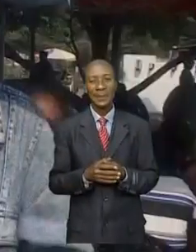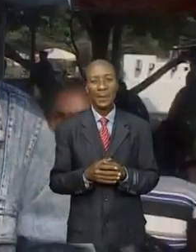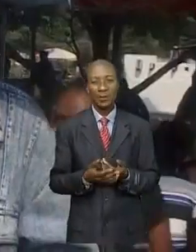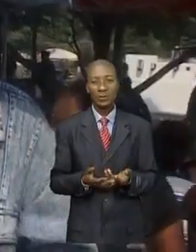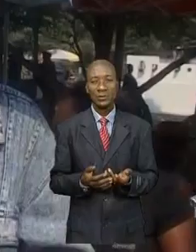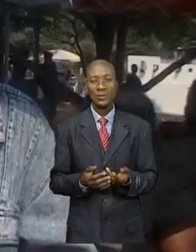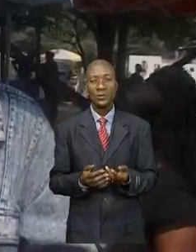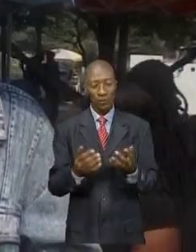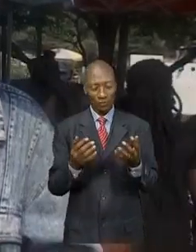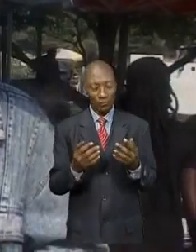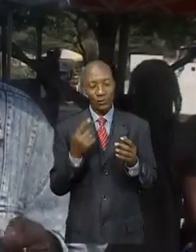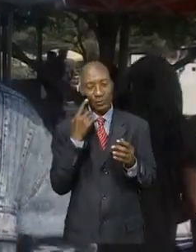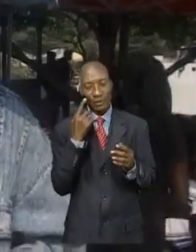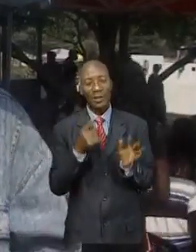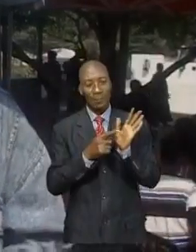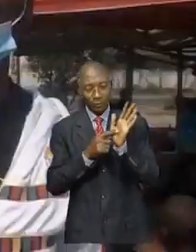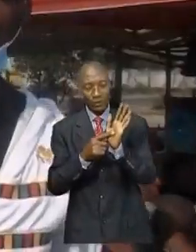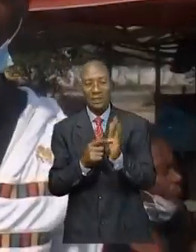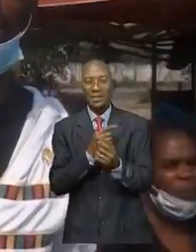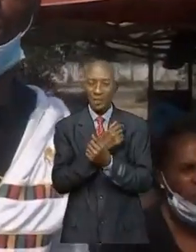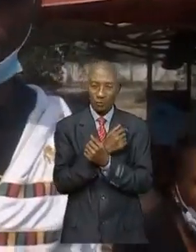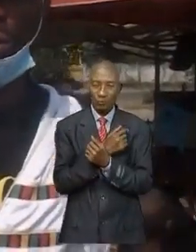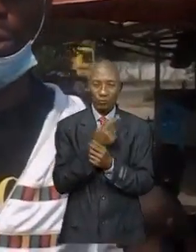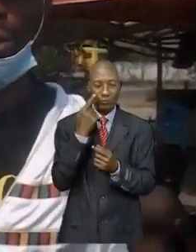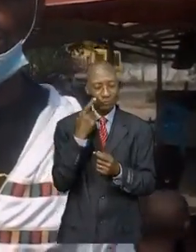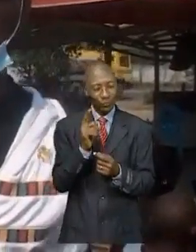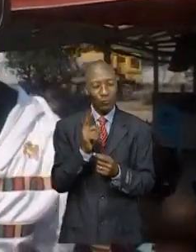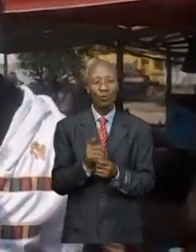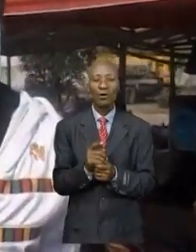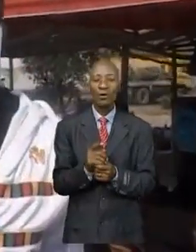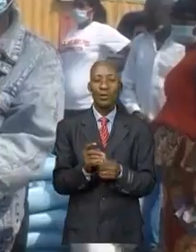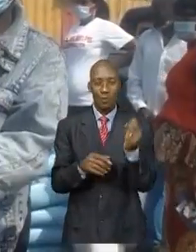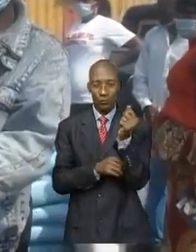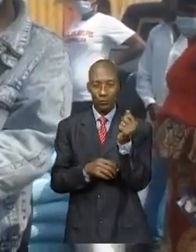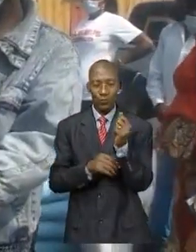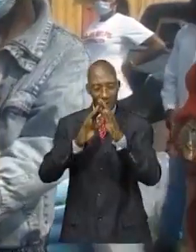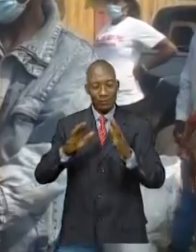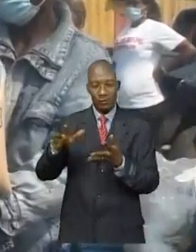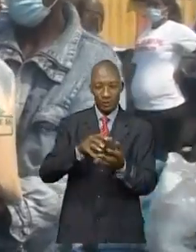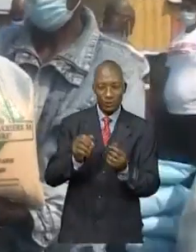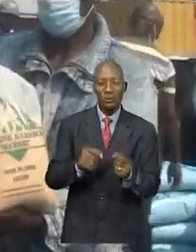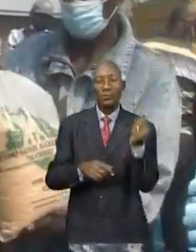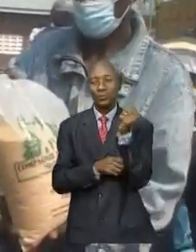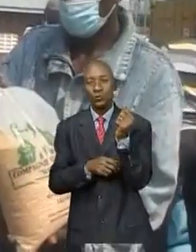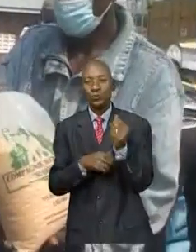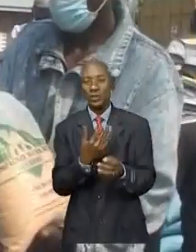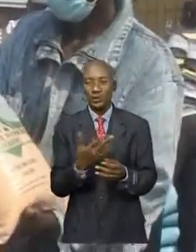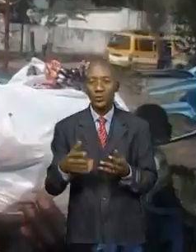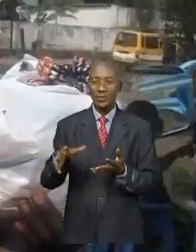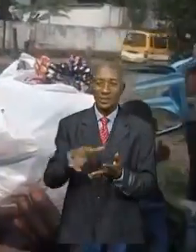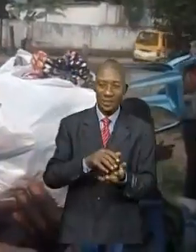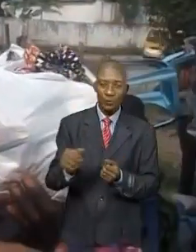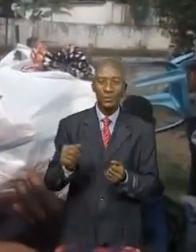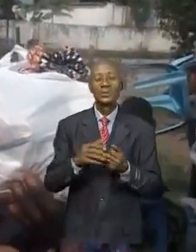acte philanthropique. La belle femme du monde ne peut offrir que ce qu'elle a. Ce geste de femme de justice militaire est un exemple qui